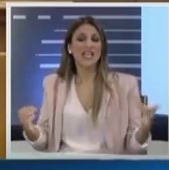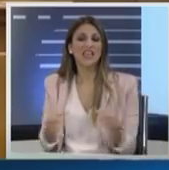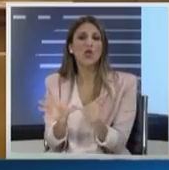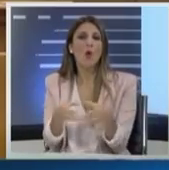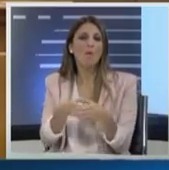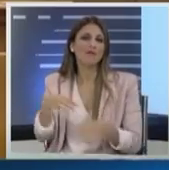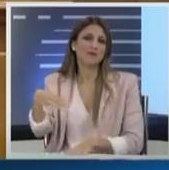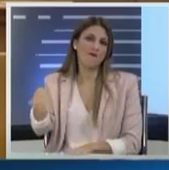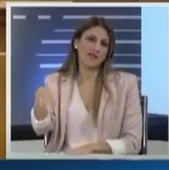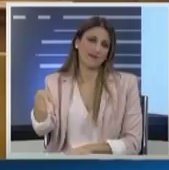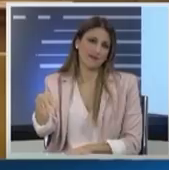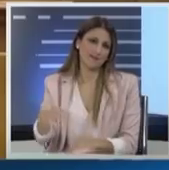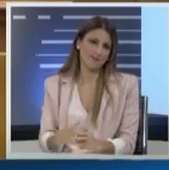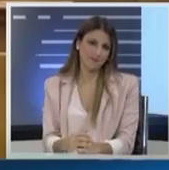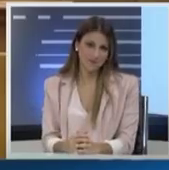έχουν επιβαρυνθεί.